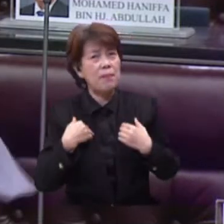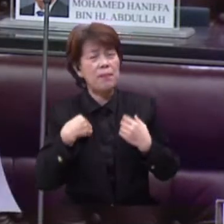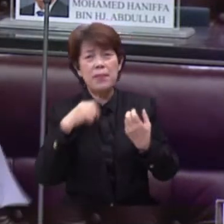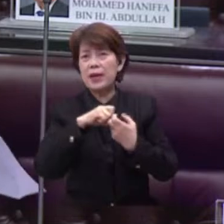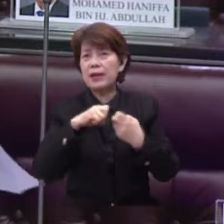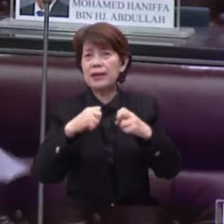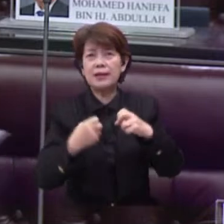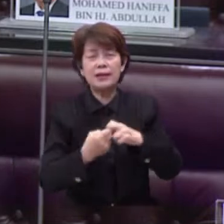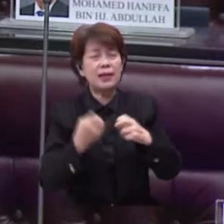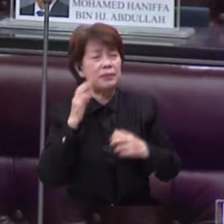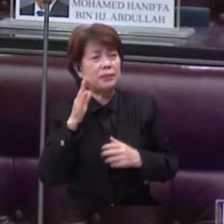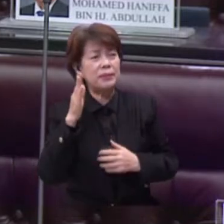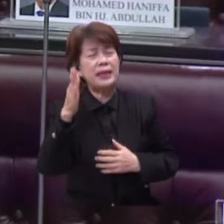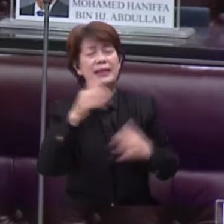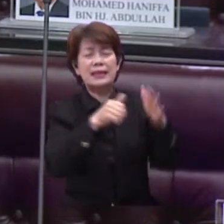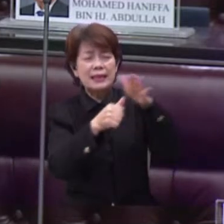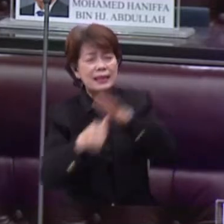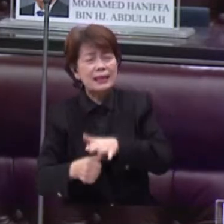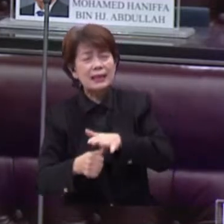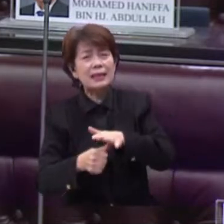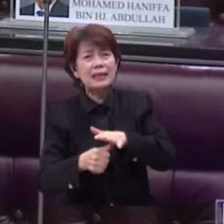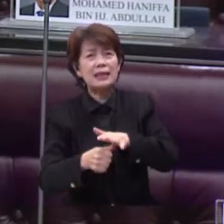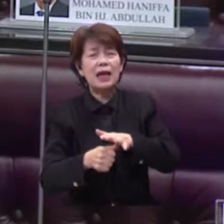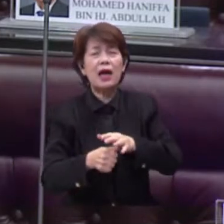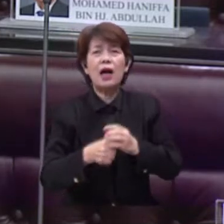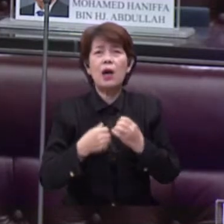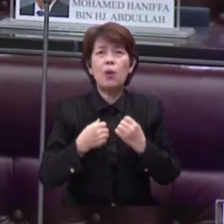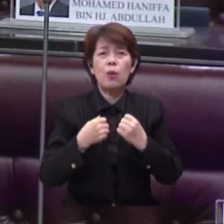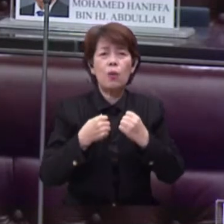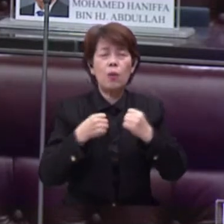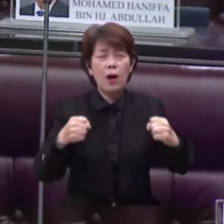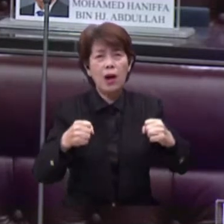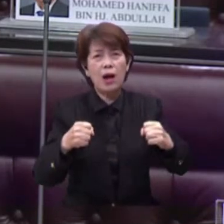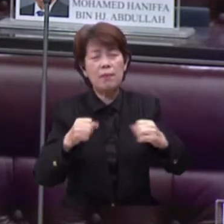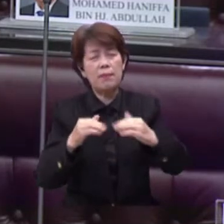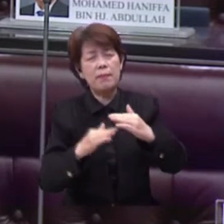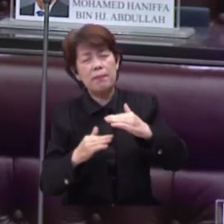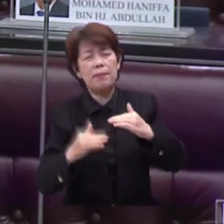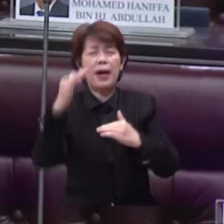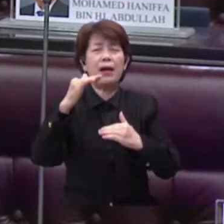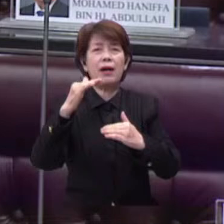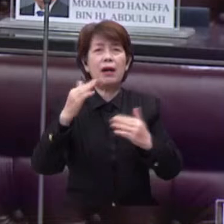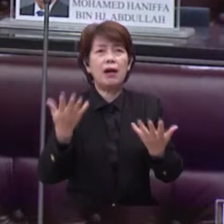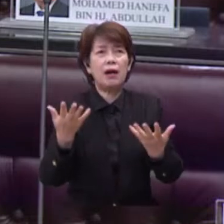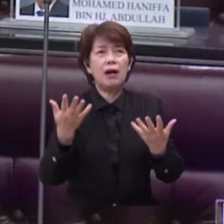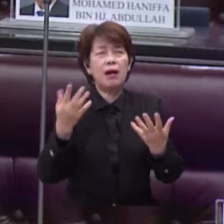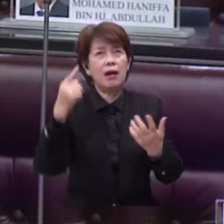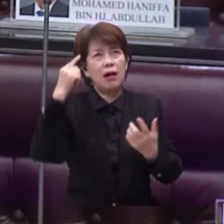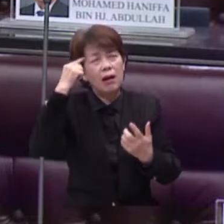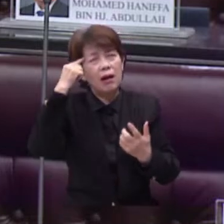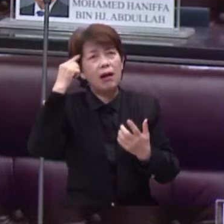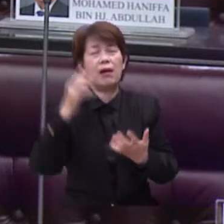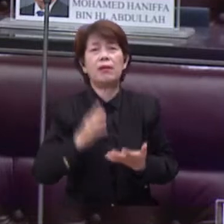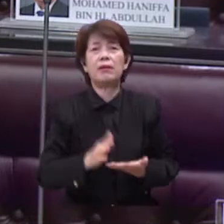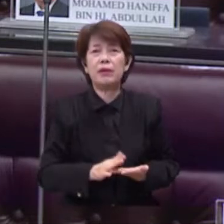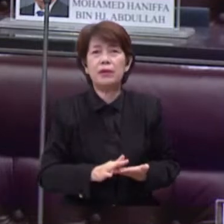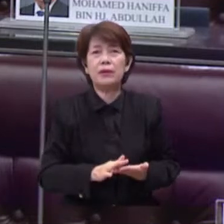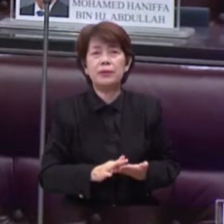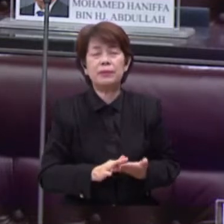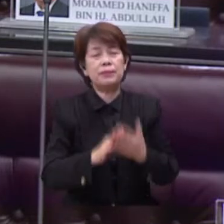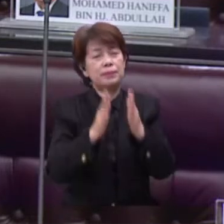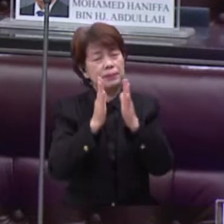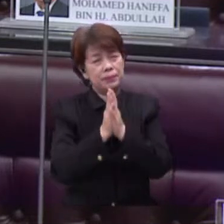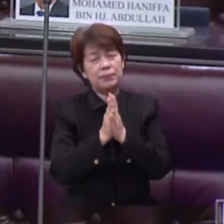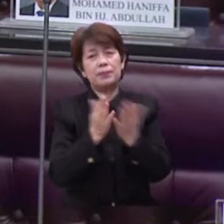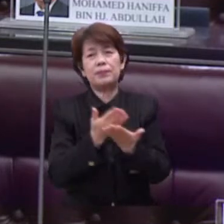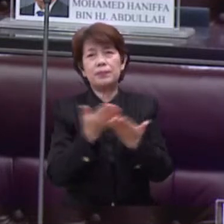dan tekanan yang sangat kuat sehingga terlintas untuk membunuh diri oleh itu saya dalam dewannya Mulia ini